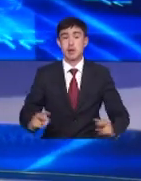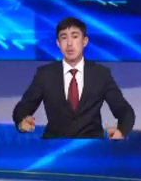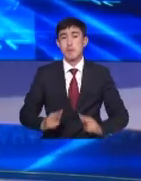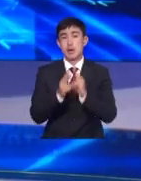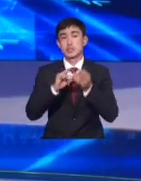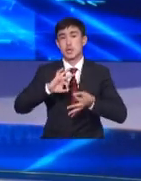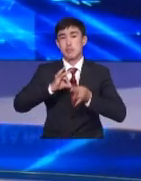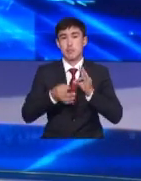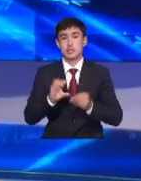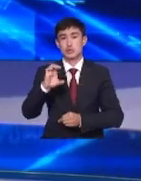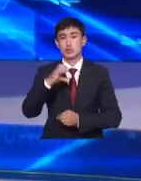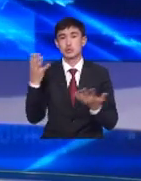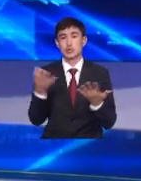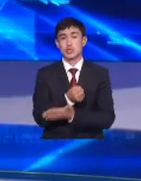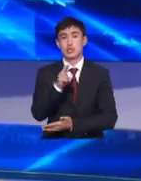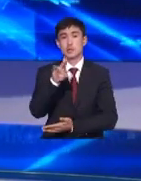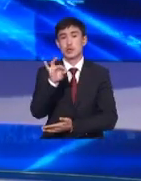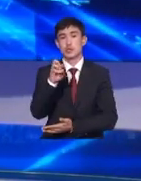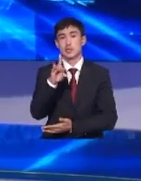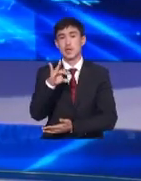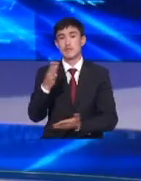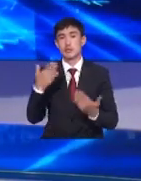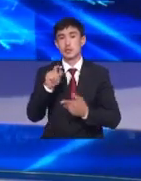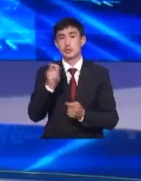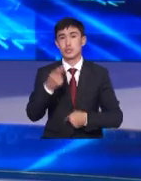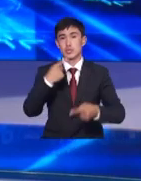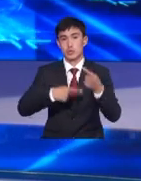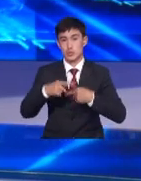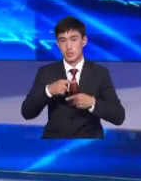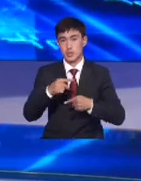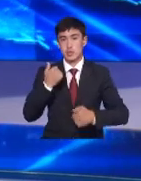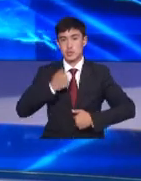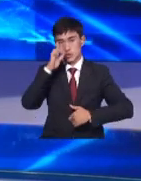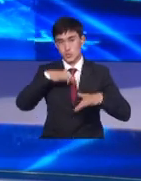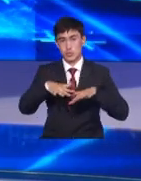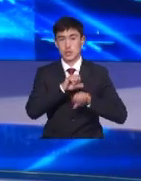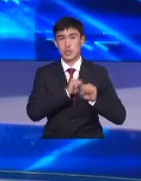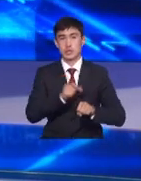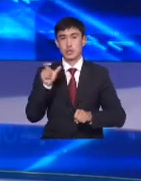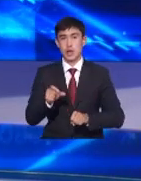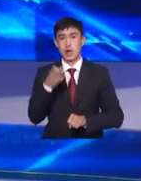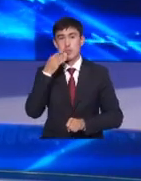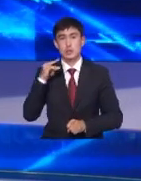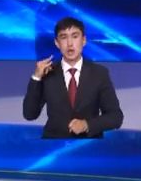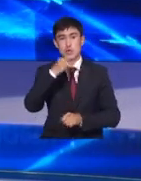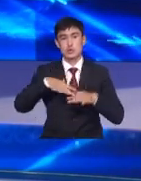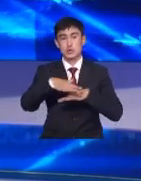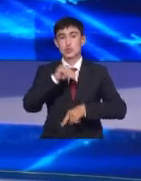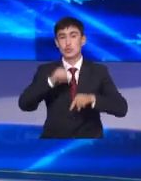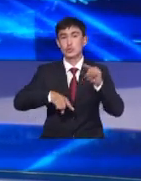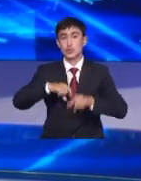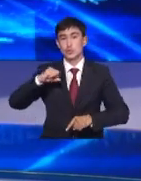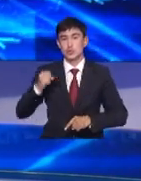Париж олимпиадасының күміс жүлдегері Демеу Жадраев демалыс күндері елге оралды. Ел намысын қорғаған палуанды Алматы әуежайынан